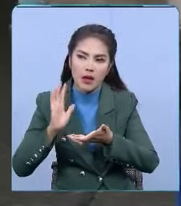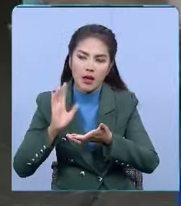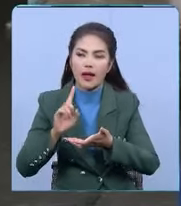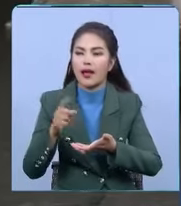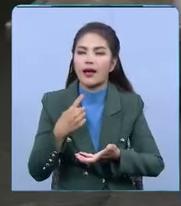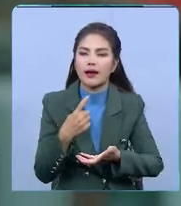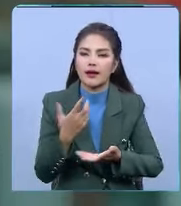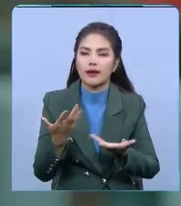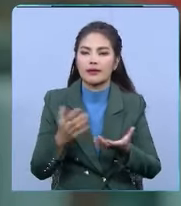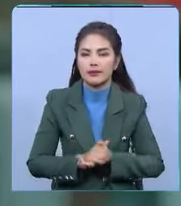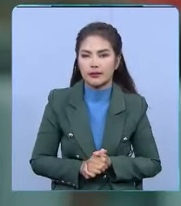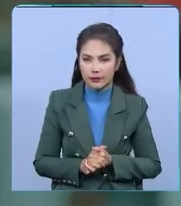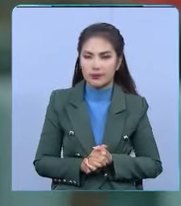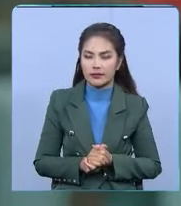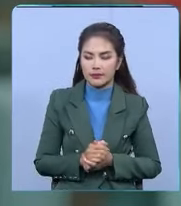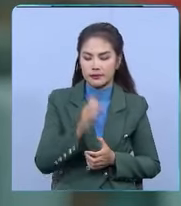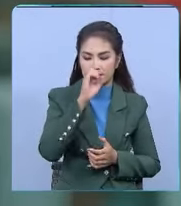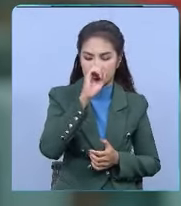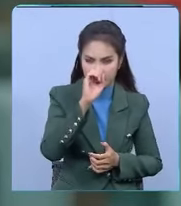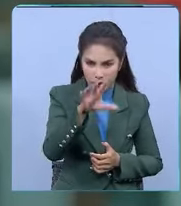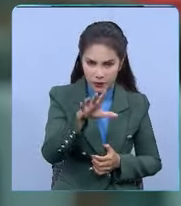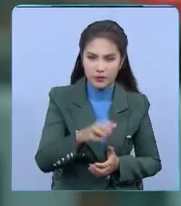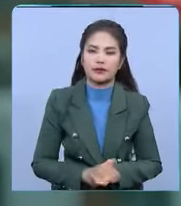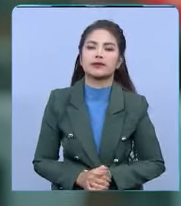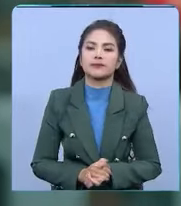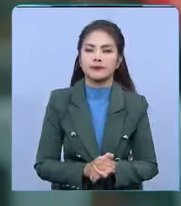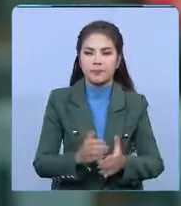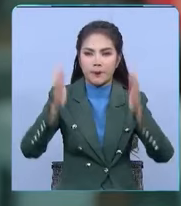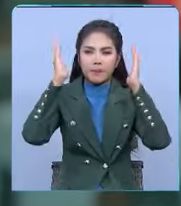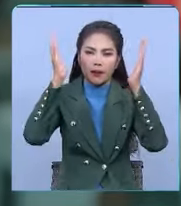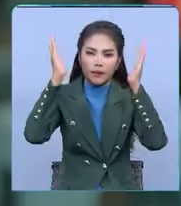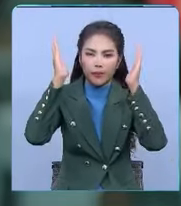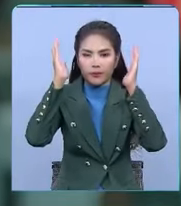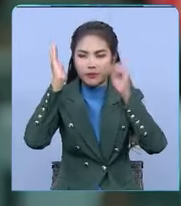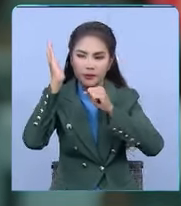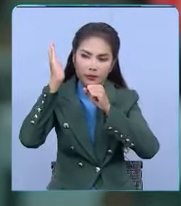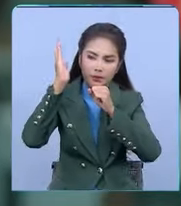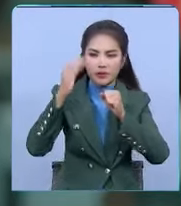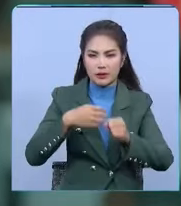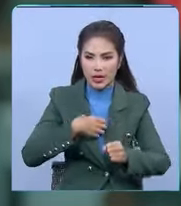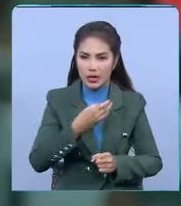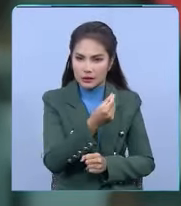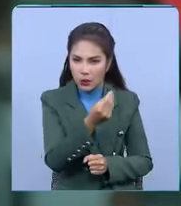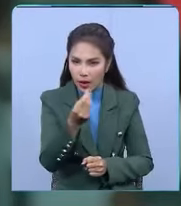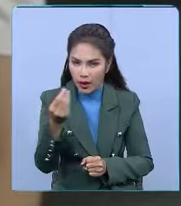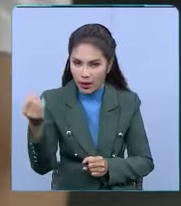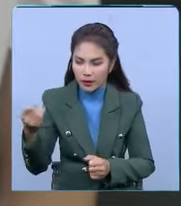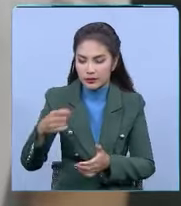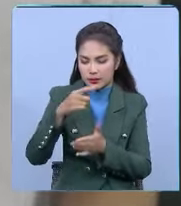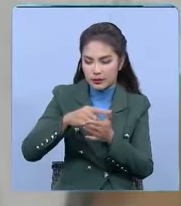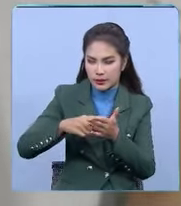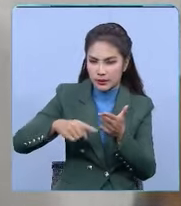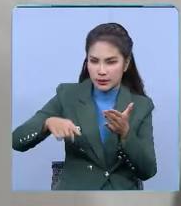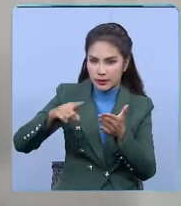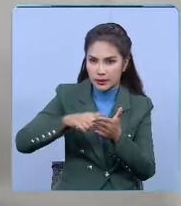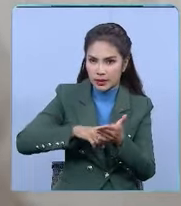ากบอกว่าพรรคด้วยก็หาเสียงไปว่าเราจะได้เท่าไหร่เมื่อจบจากหาเสียงแล้วก็